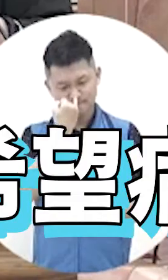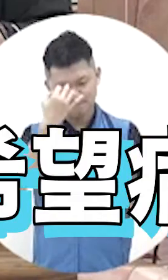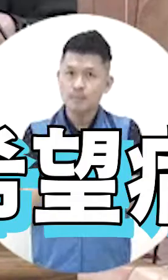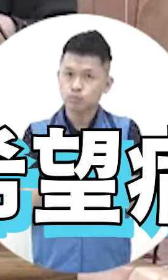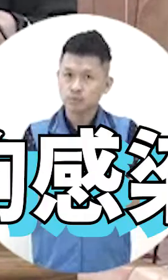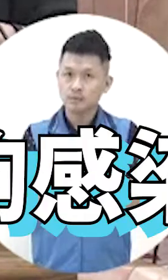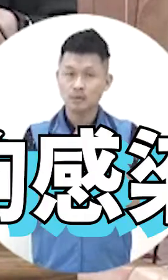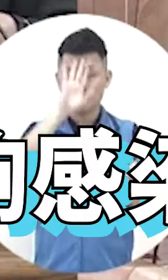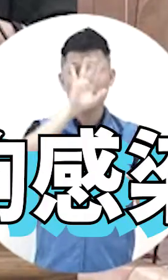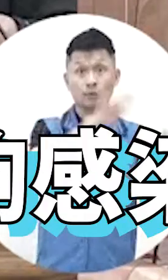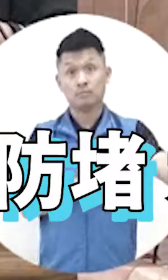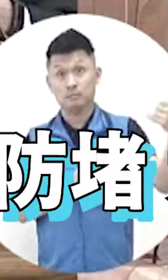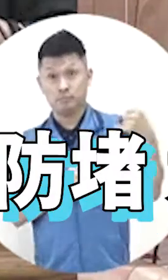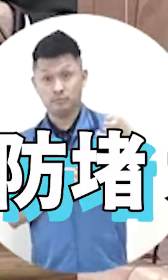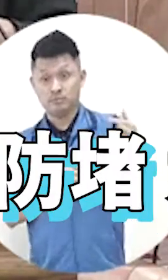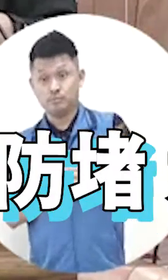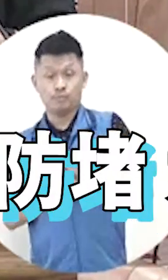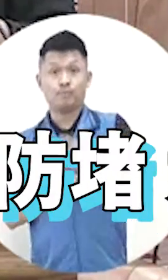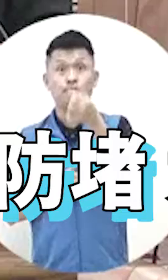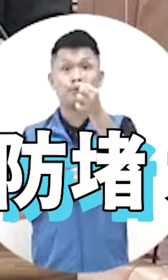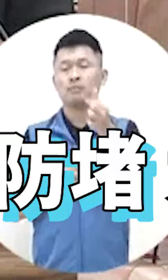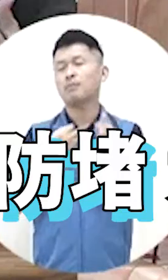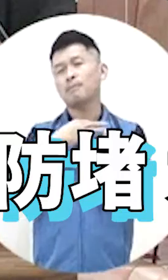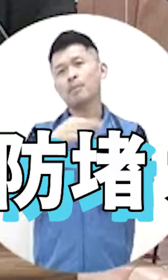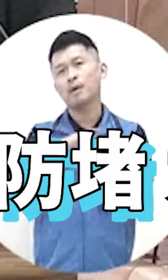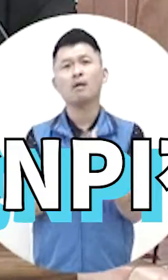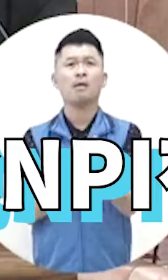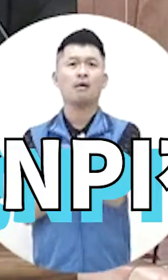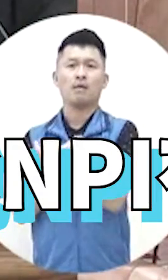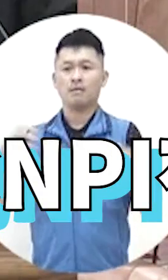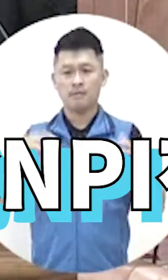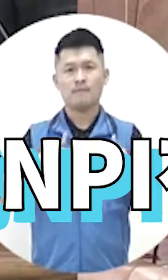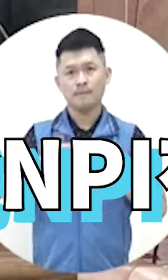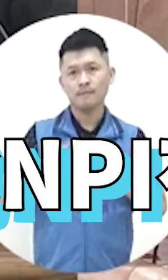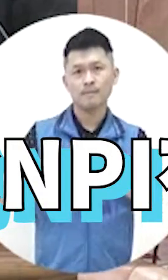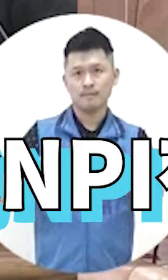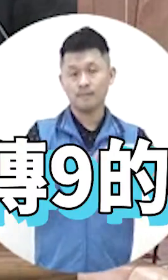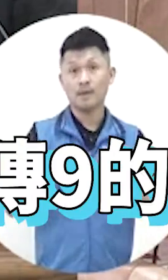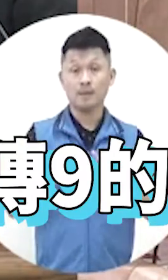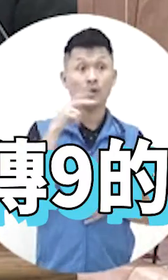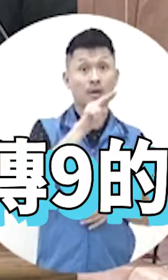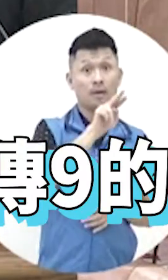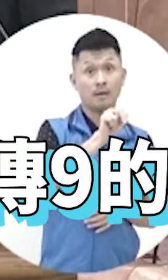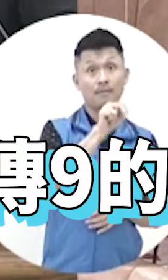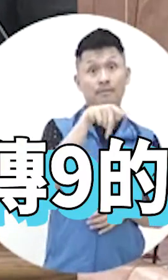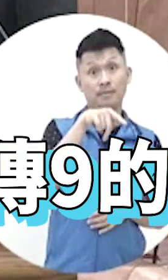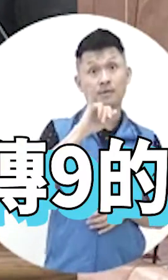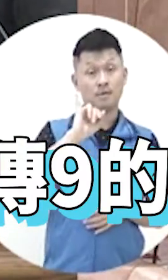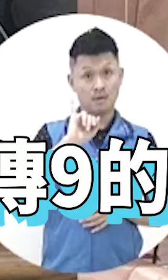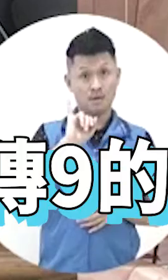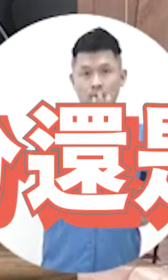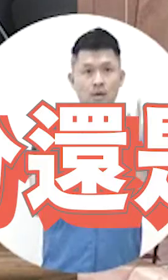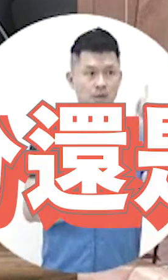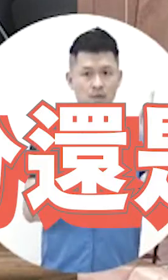望病毒进来也能够感染我们，我们大家全力防堵，大家同心齐力。 因为如果说 NPI 有做到的话，这一次大概一传九的机